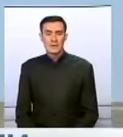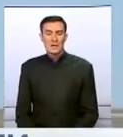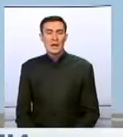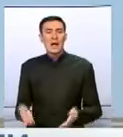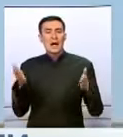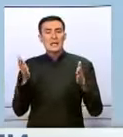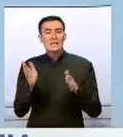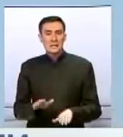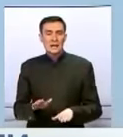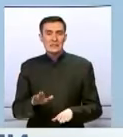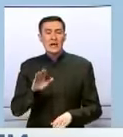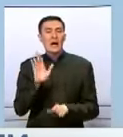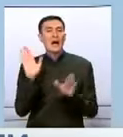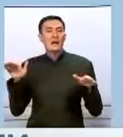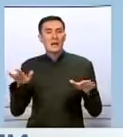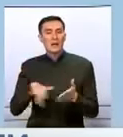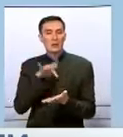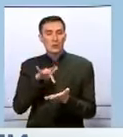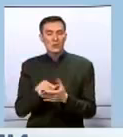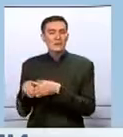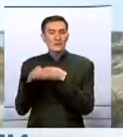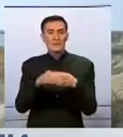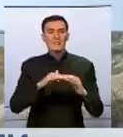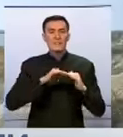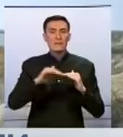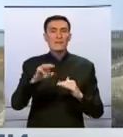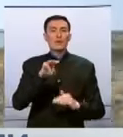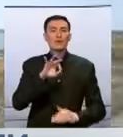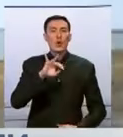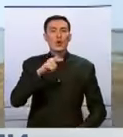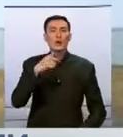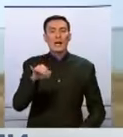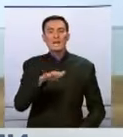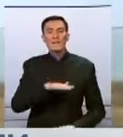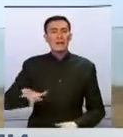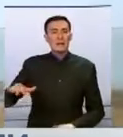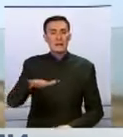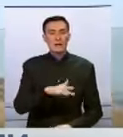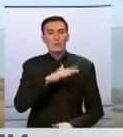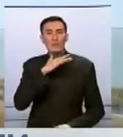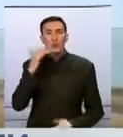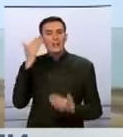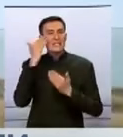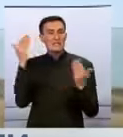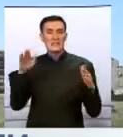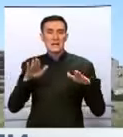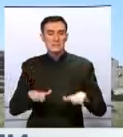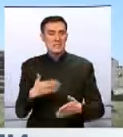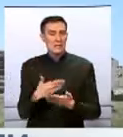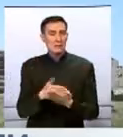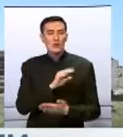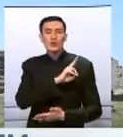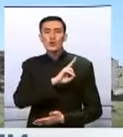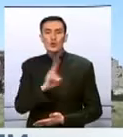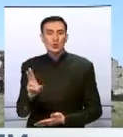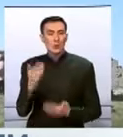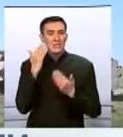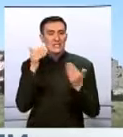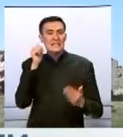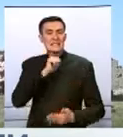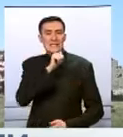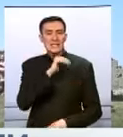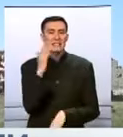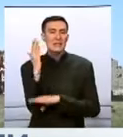Оставив позади себя Аркалык, экспедиция отправилась в степи Торгая. В этих краях еще много неизведанных мест. Например, никто еще не открыл